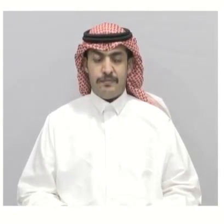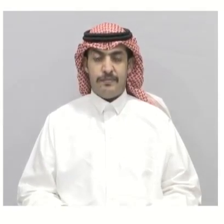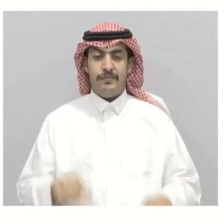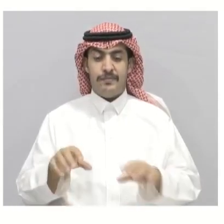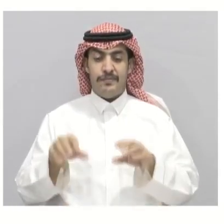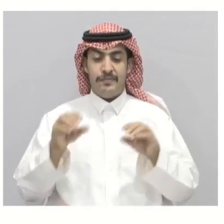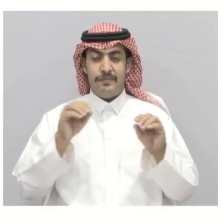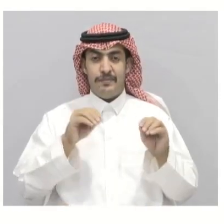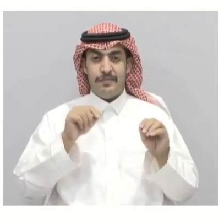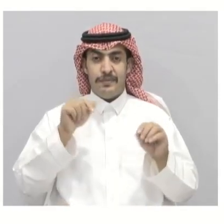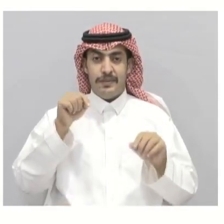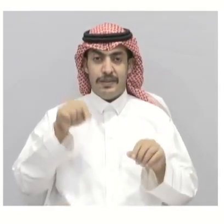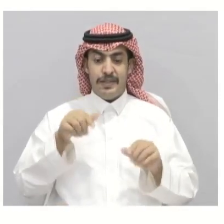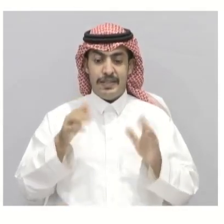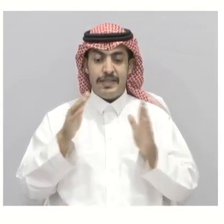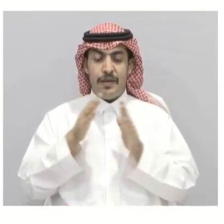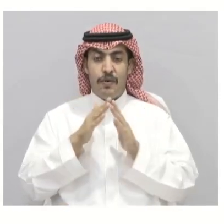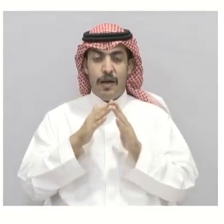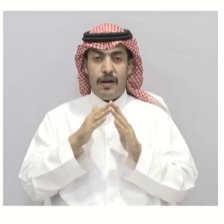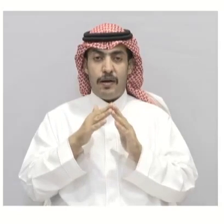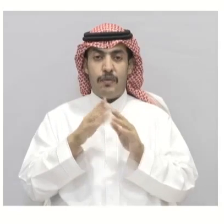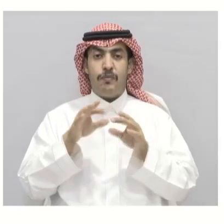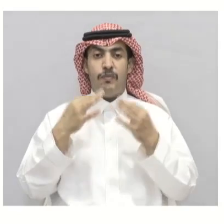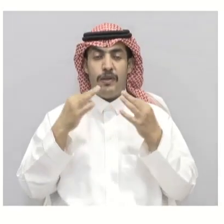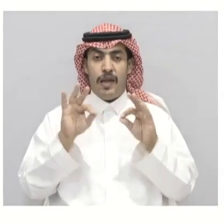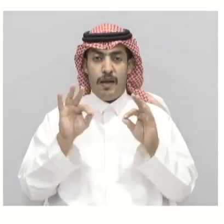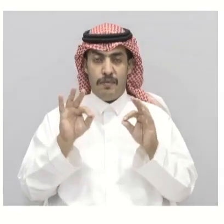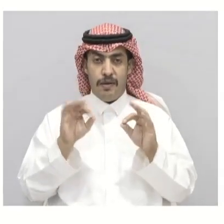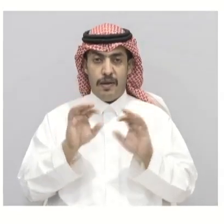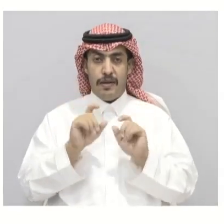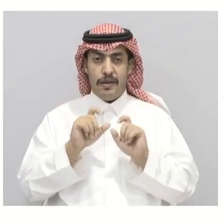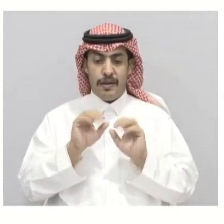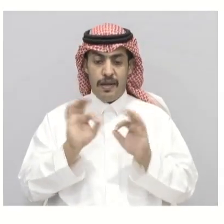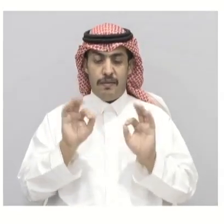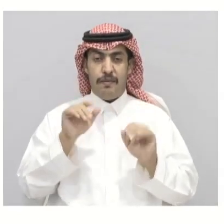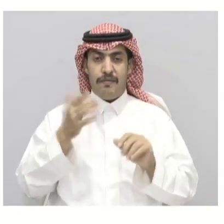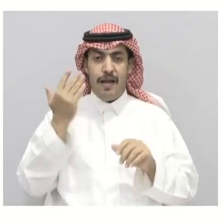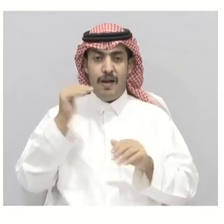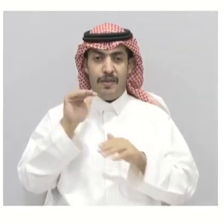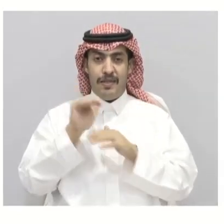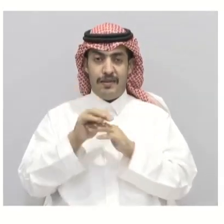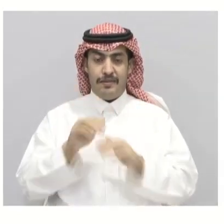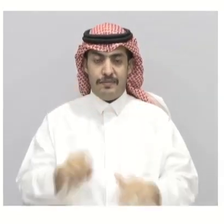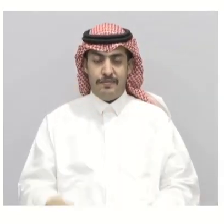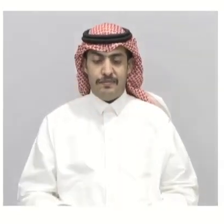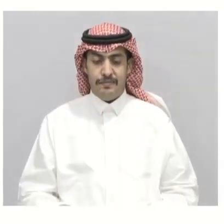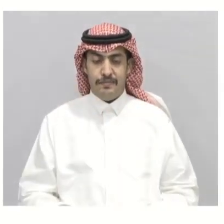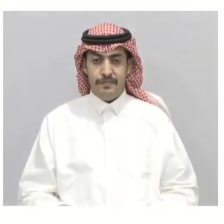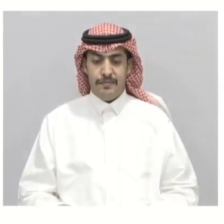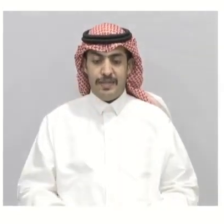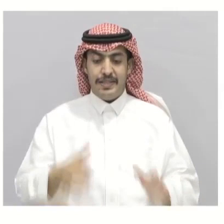اتي ايضا الى الزاويتان المتكاملتان واخذناها في هذا الدرس